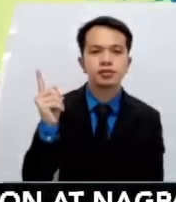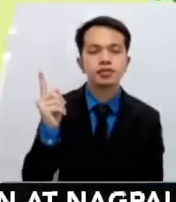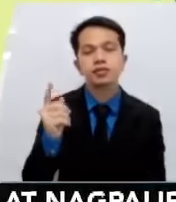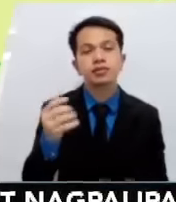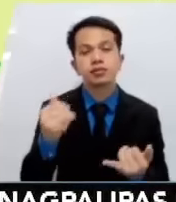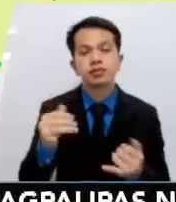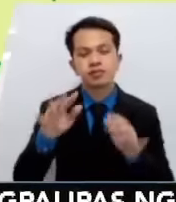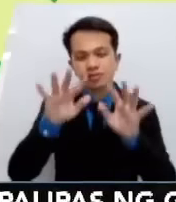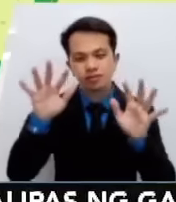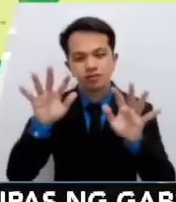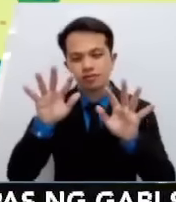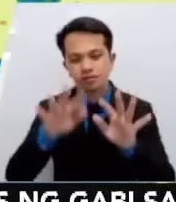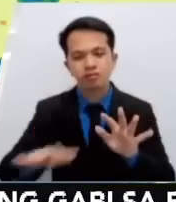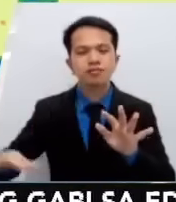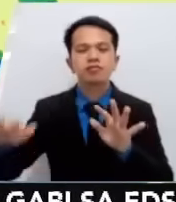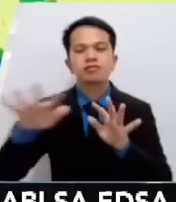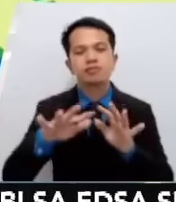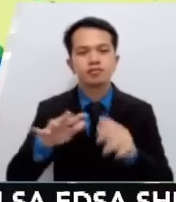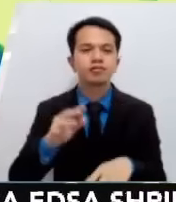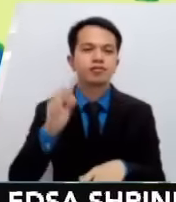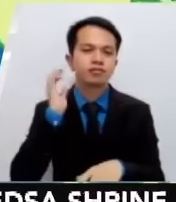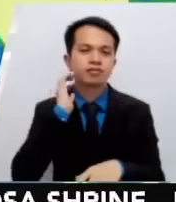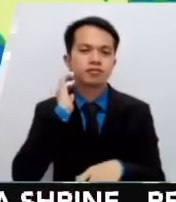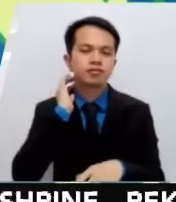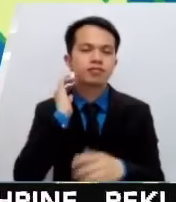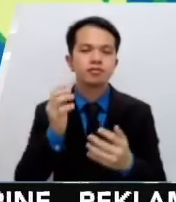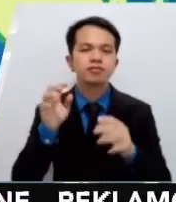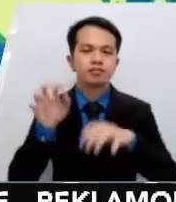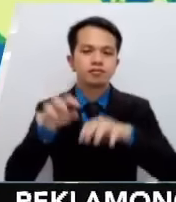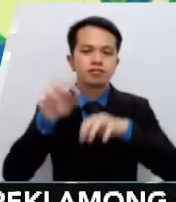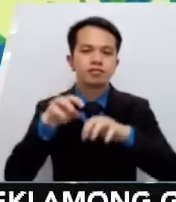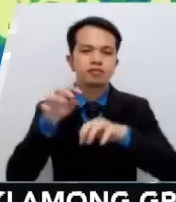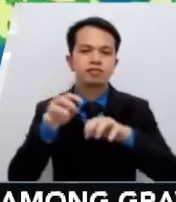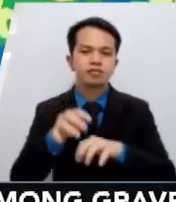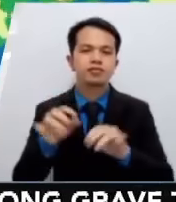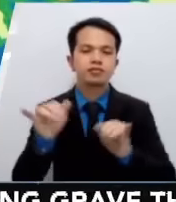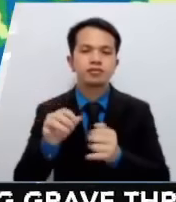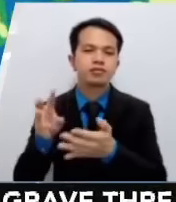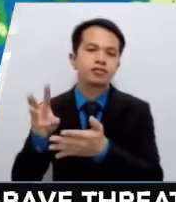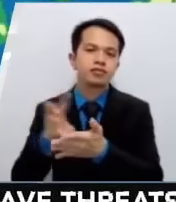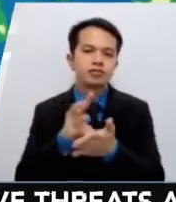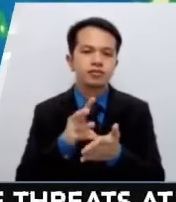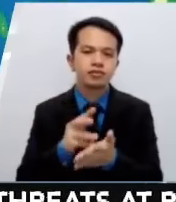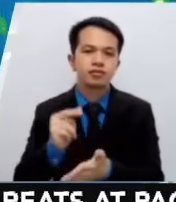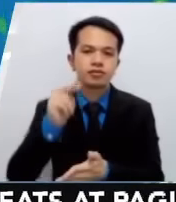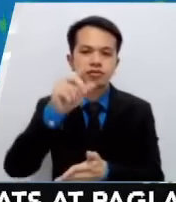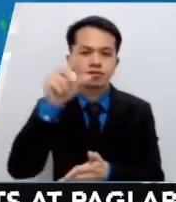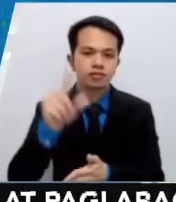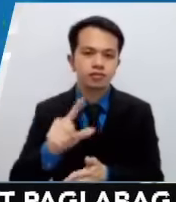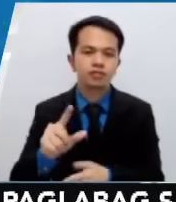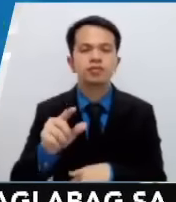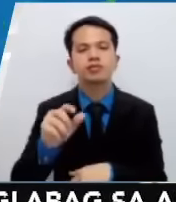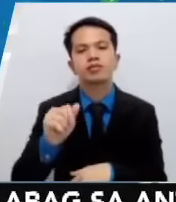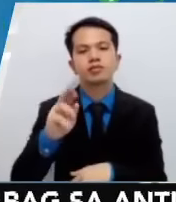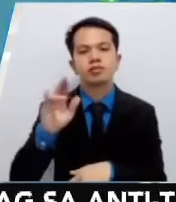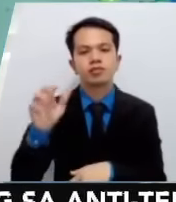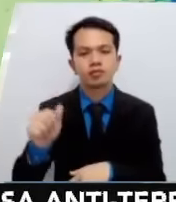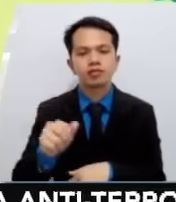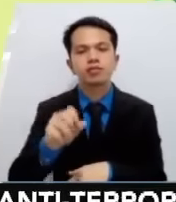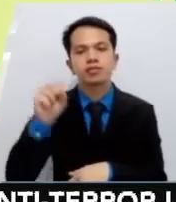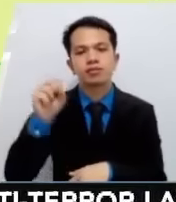ang uulanin sa mga susunod na oras, maging sa ilang panig ng Northern Luzon, Aurora, Southern Luzon at